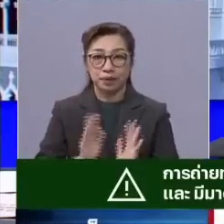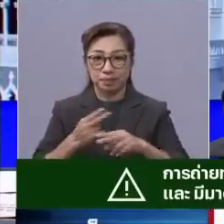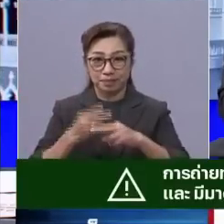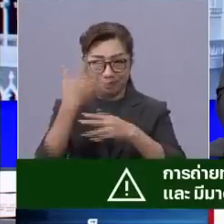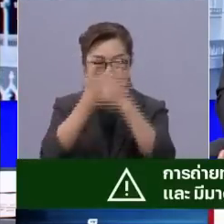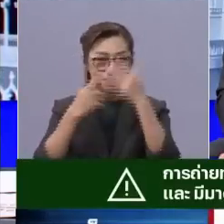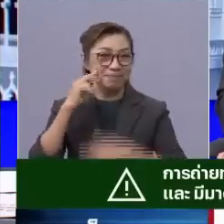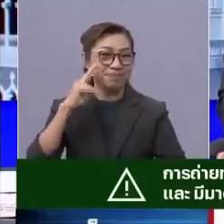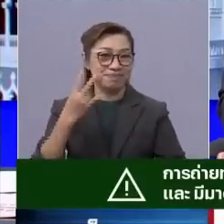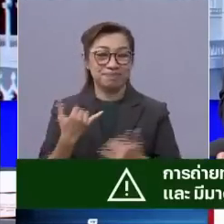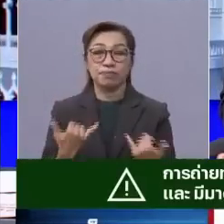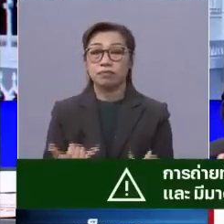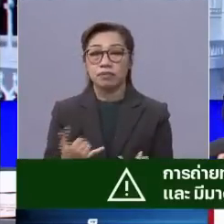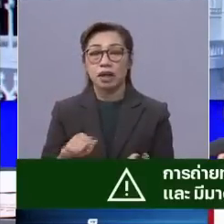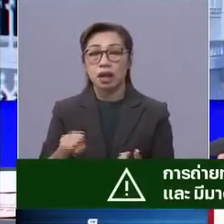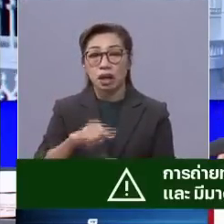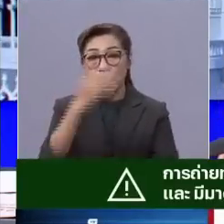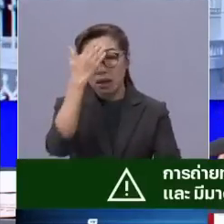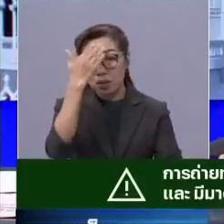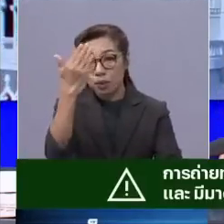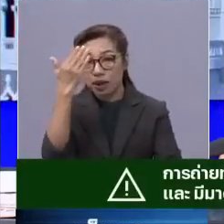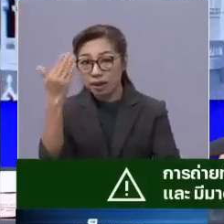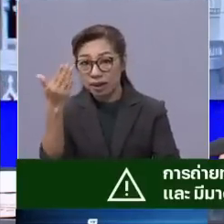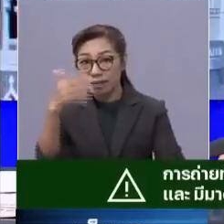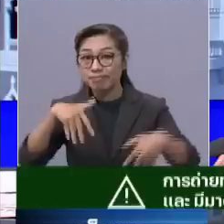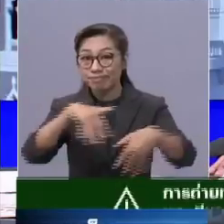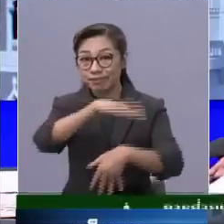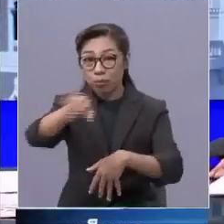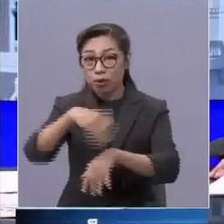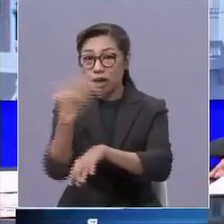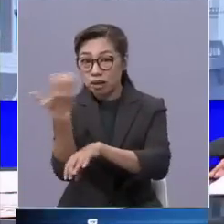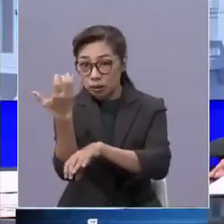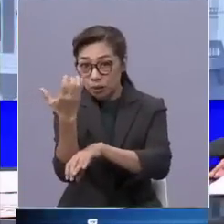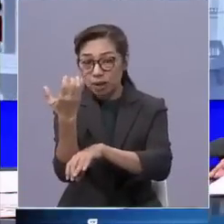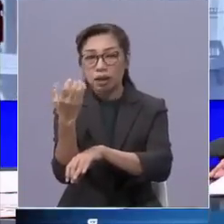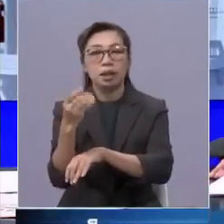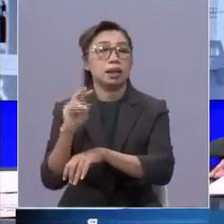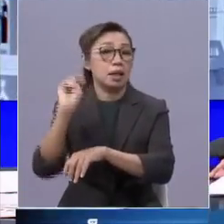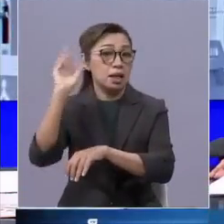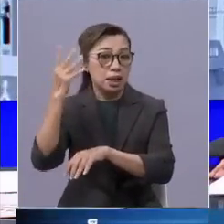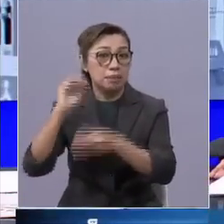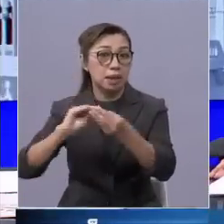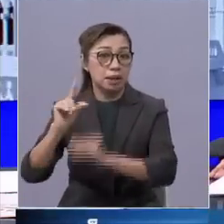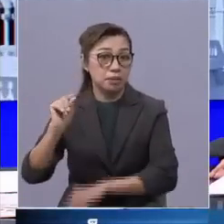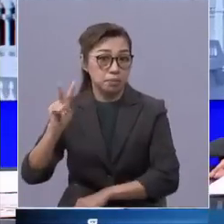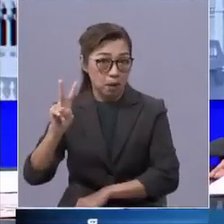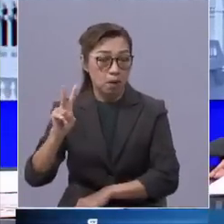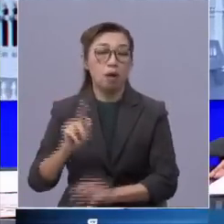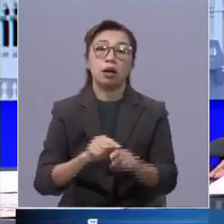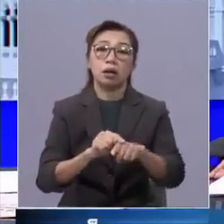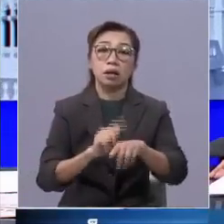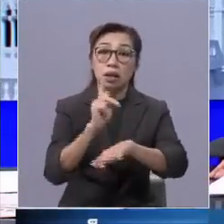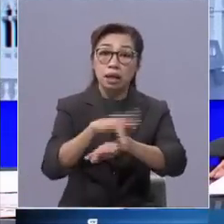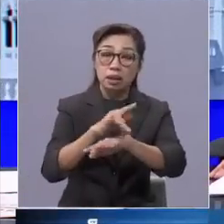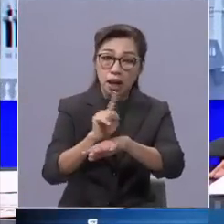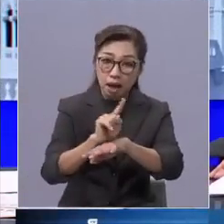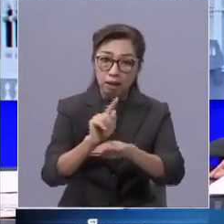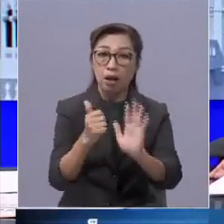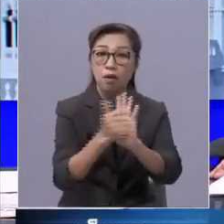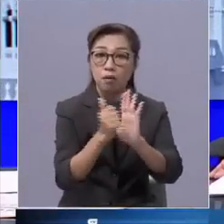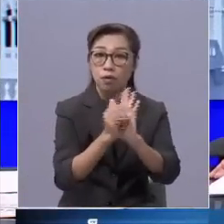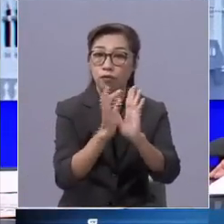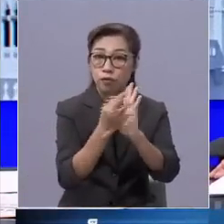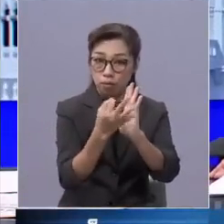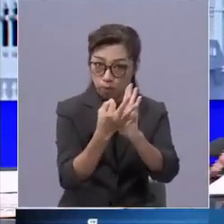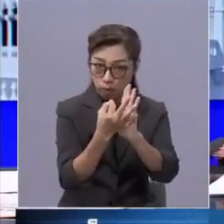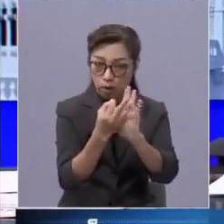ธรรมครับ ทักทายคุณผู้ชมในทุกช่องทางนะครับหน้าจอทีวี Nation TV 22แล้วก็ช่องทางออนไลน์ของเรานะครับทั้งเพจ Nation Live แล้วก็เก็บตกจ